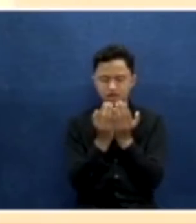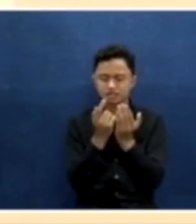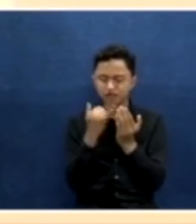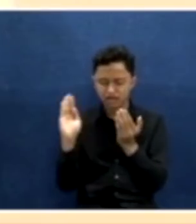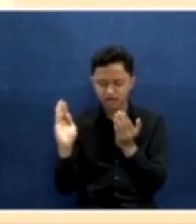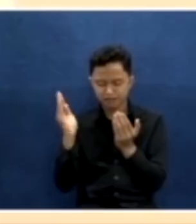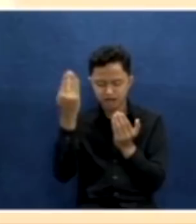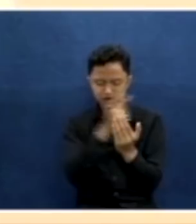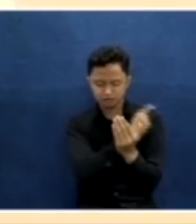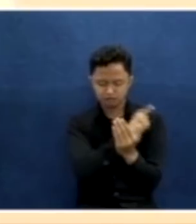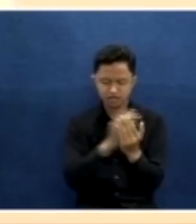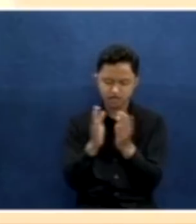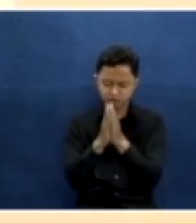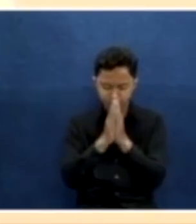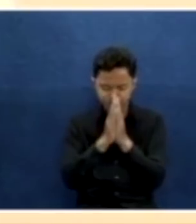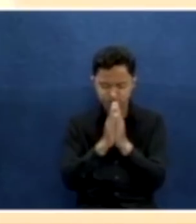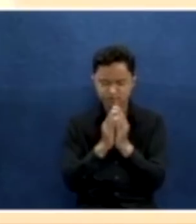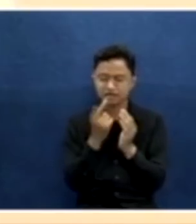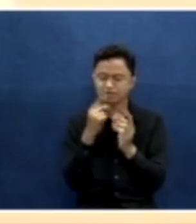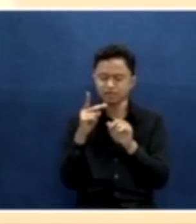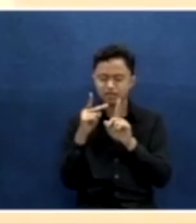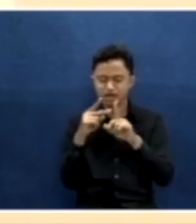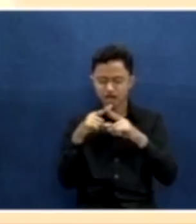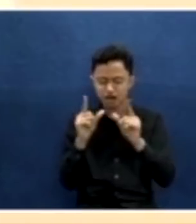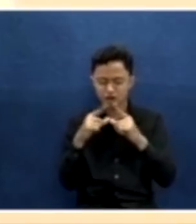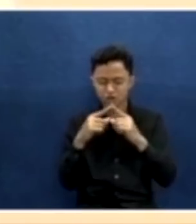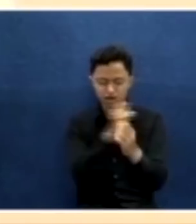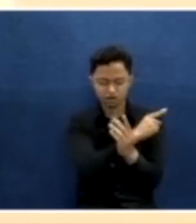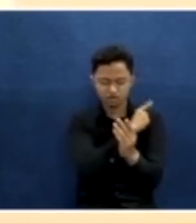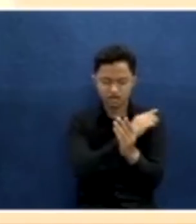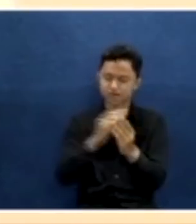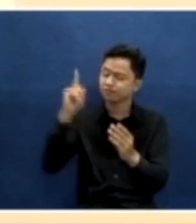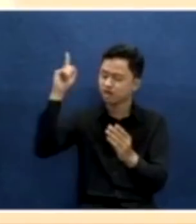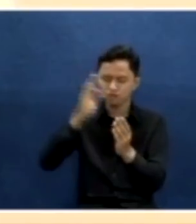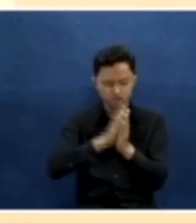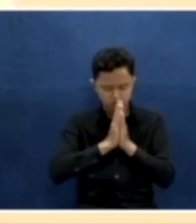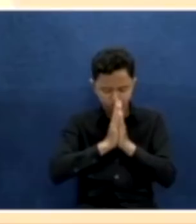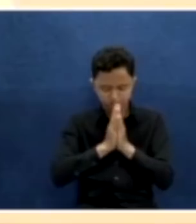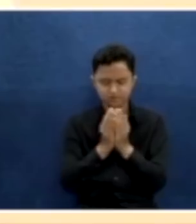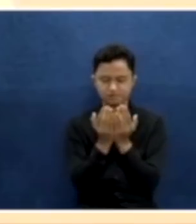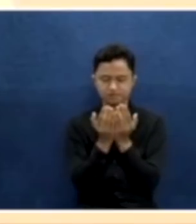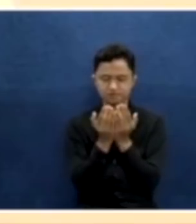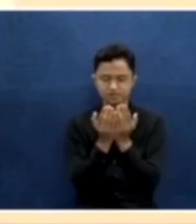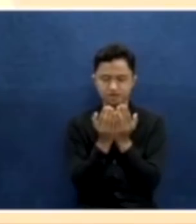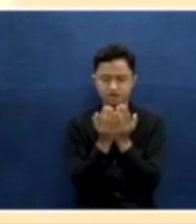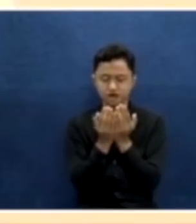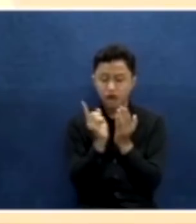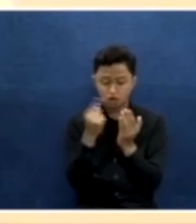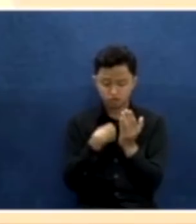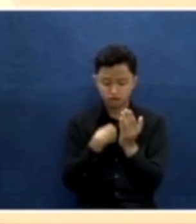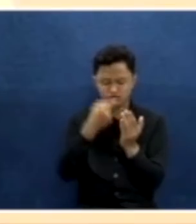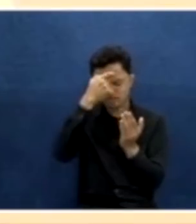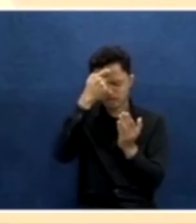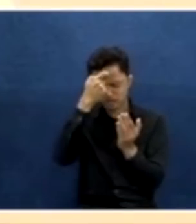Adam sebagaimana engkau mengampuni dosanya Hawa Ya Allah Apabila ada diantara kami yang engkau berikan kepada kami penyakit